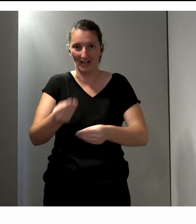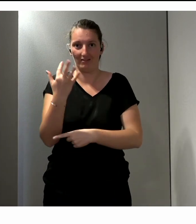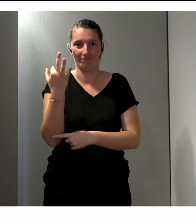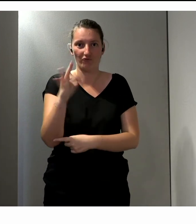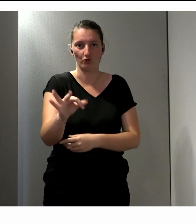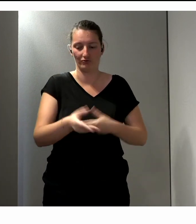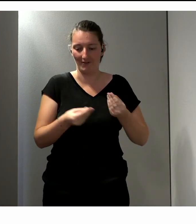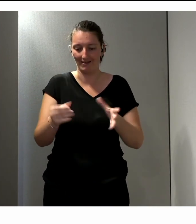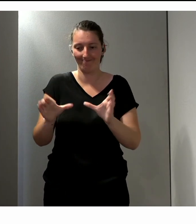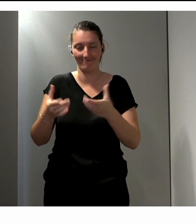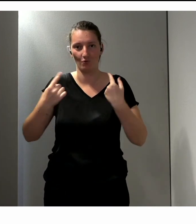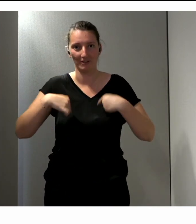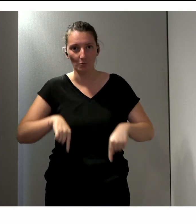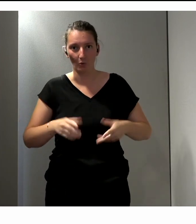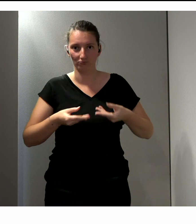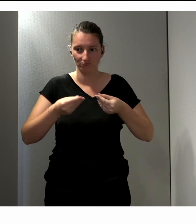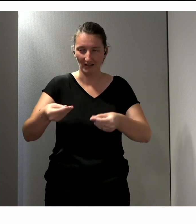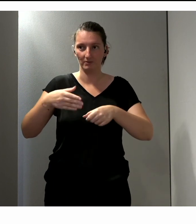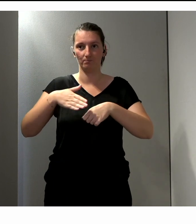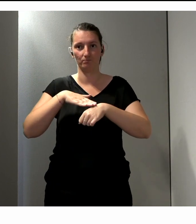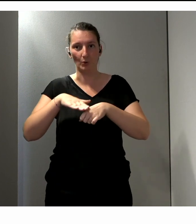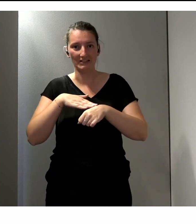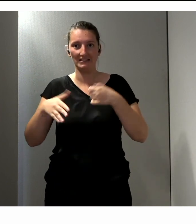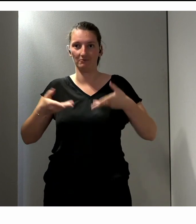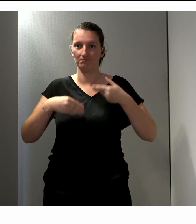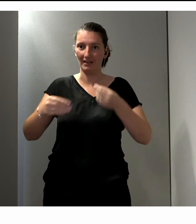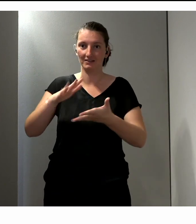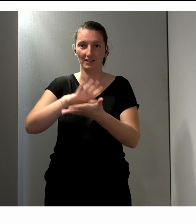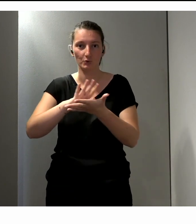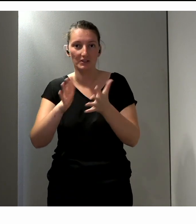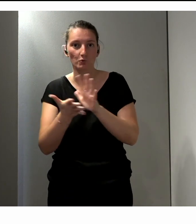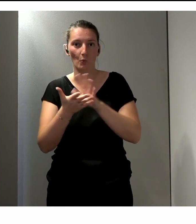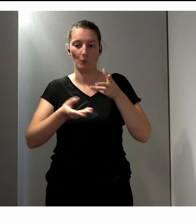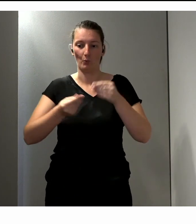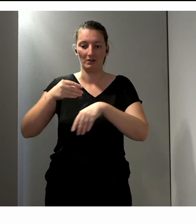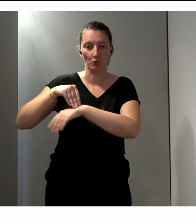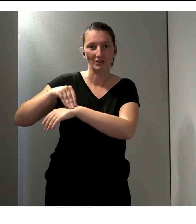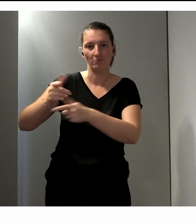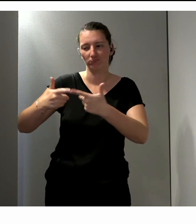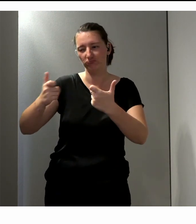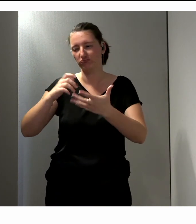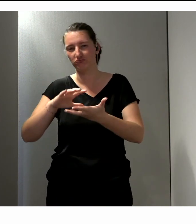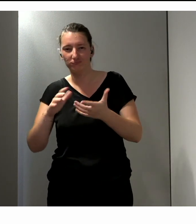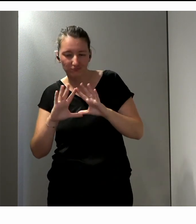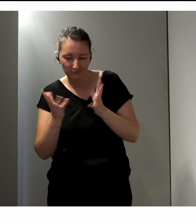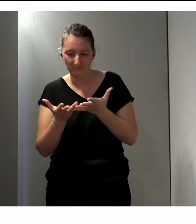vont aider le gouvernement, vont aider les pouvoirs publics, vont aider les associations, les conseils,